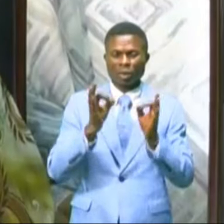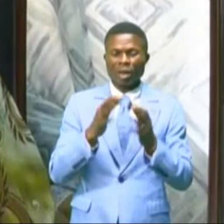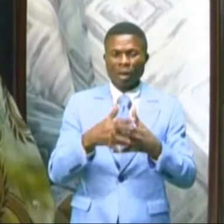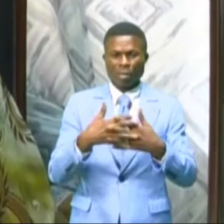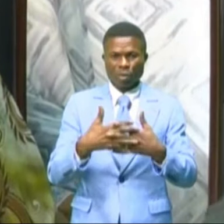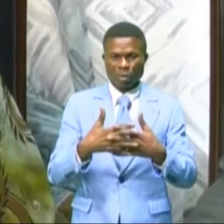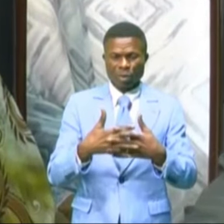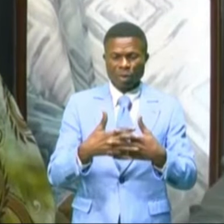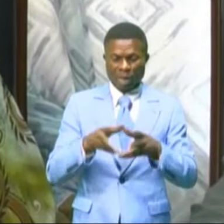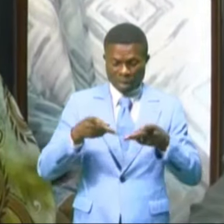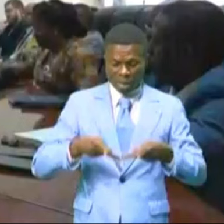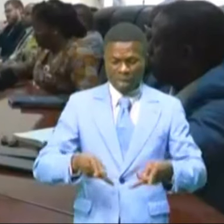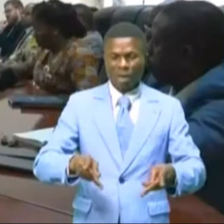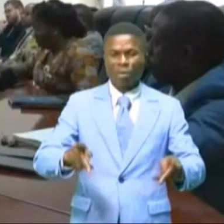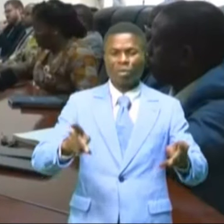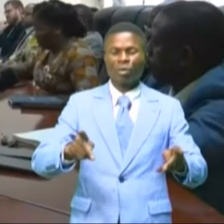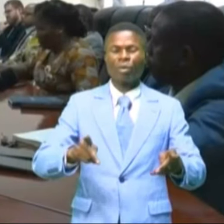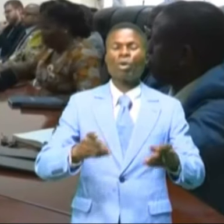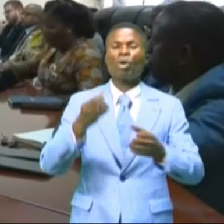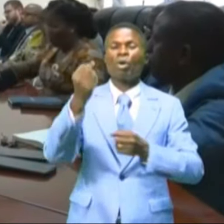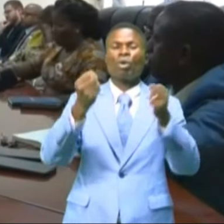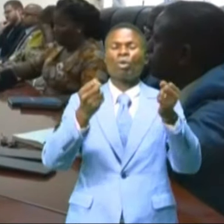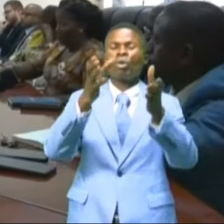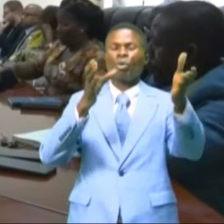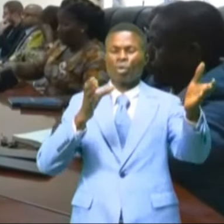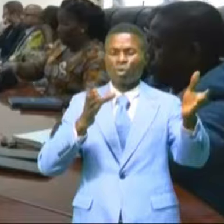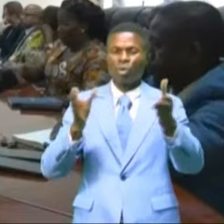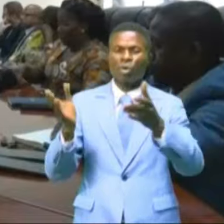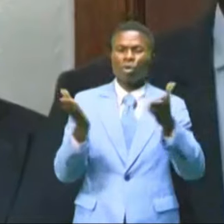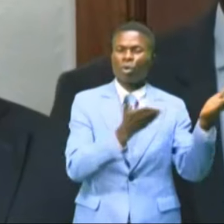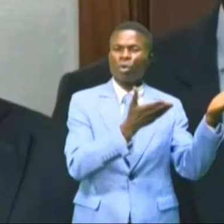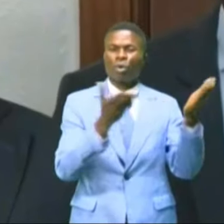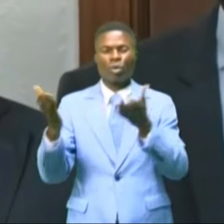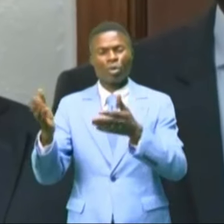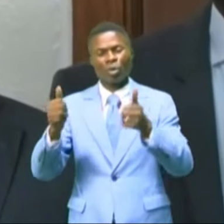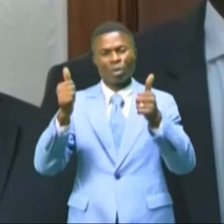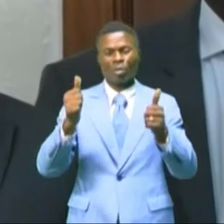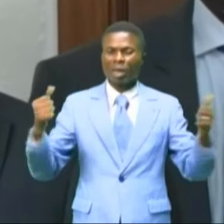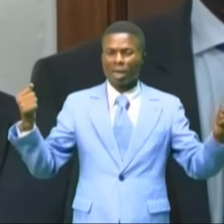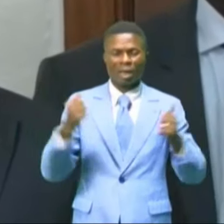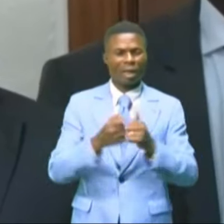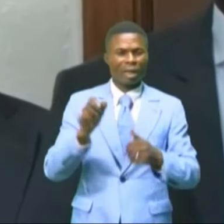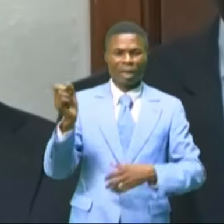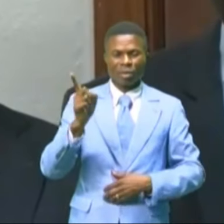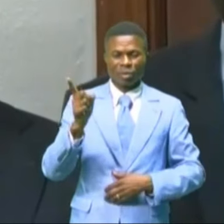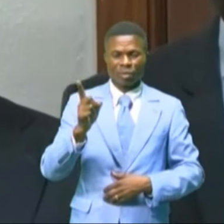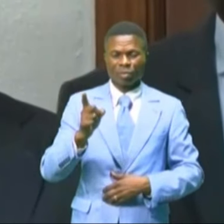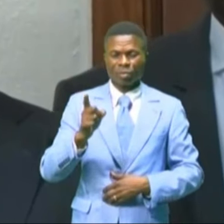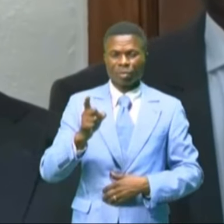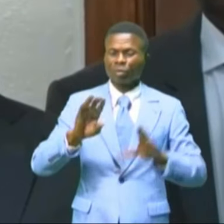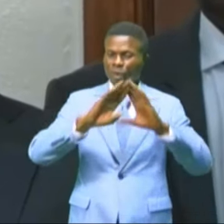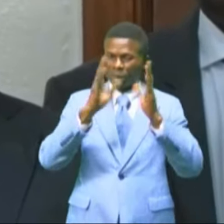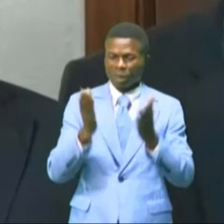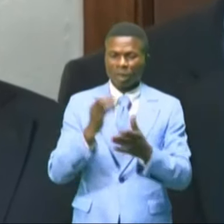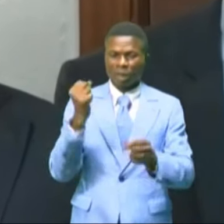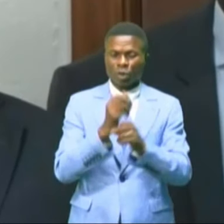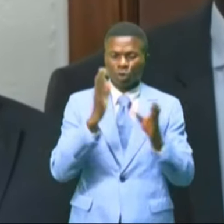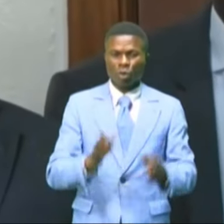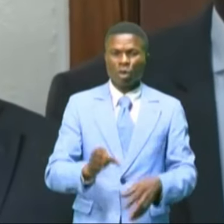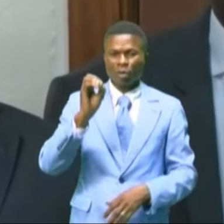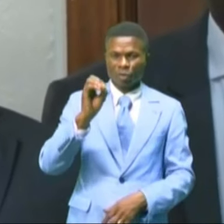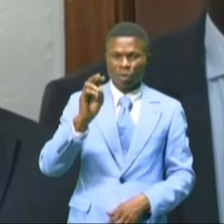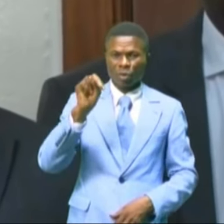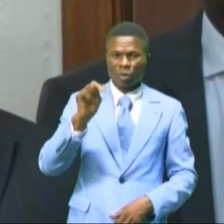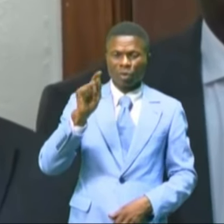équipements afin de permettre aux containers grues de faire des mouvements sans accident. Je veux certainement rassurer l'ensemble des agents de l'ONATRA. Nous sommes